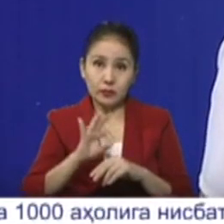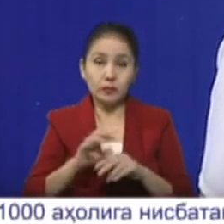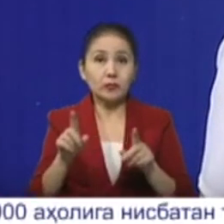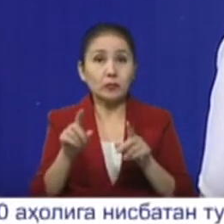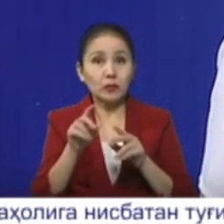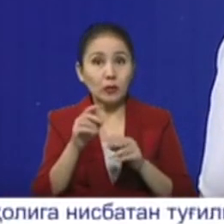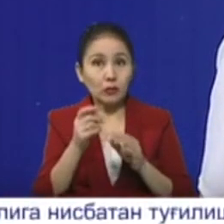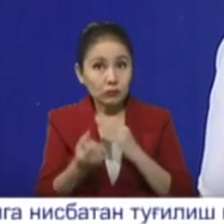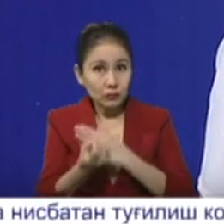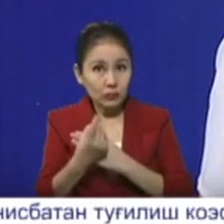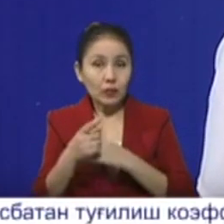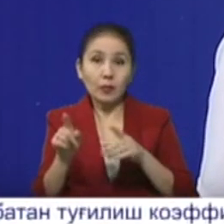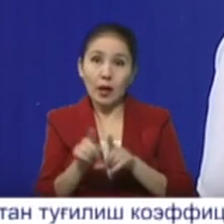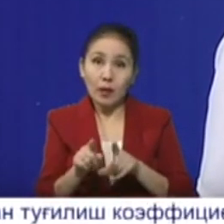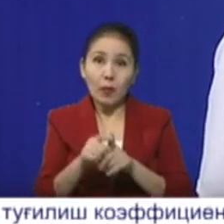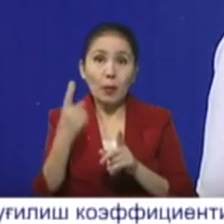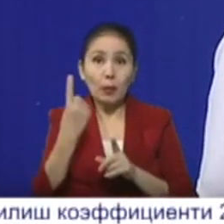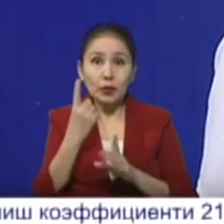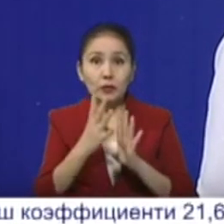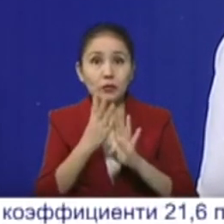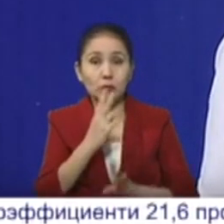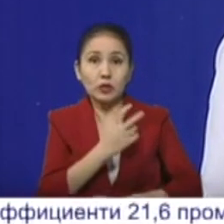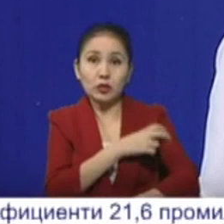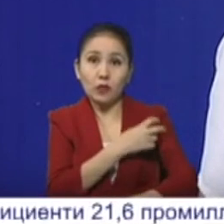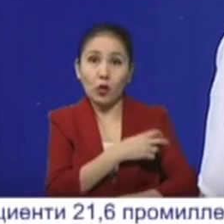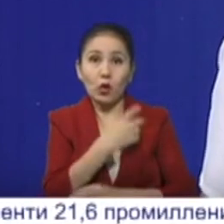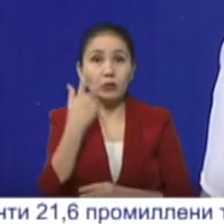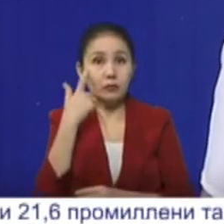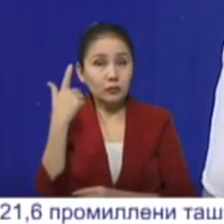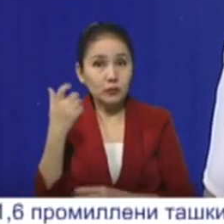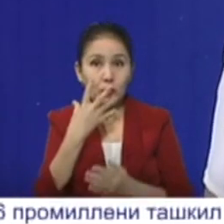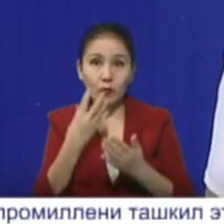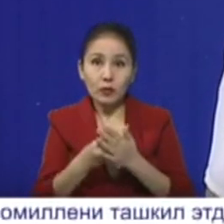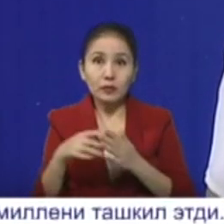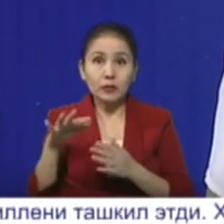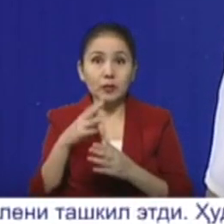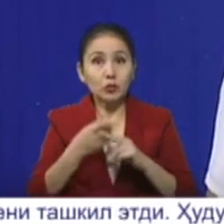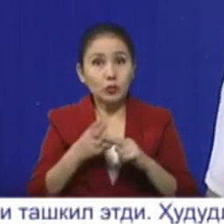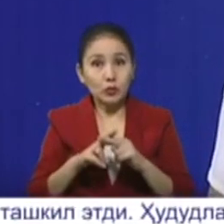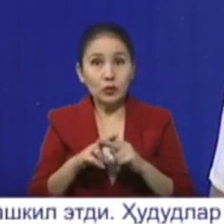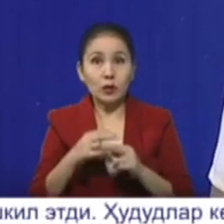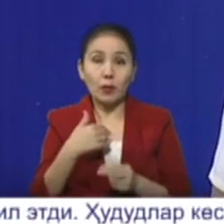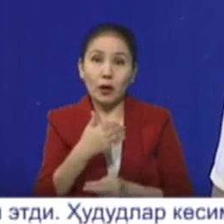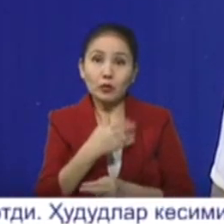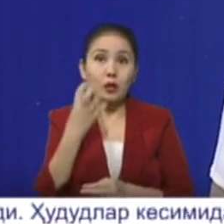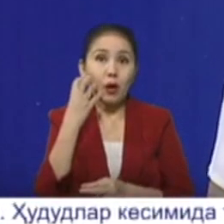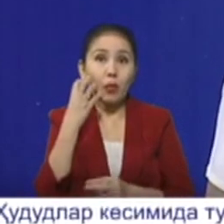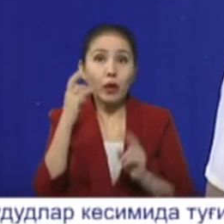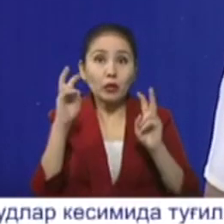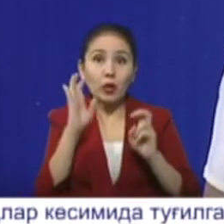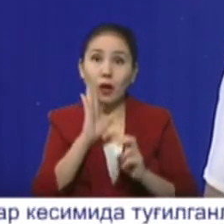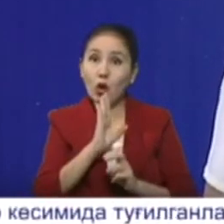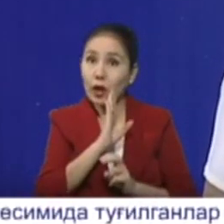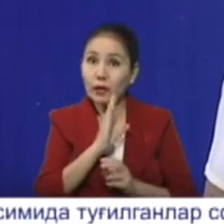baribir birinchi navbatda shifokorga murojaat etishlari zarur. Barcha shu fursatdan foydalanib, men homilador ayollarga